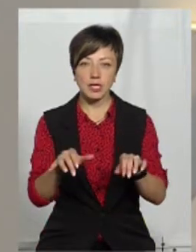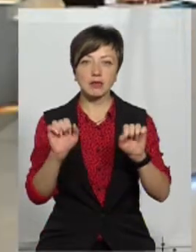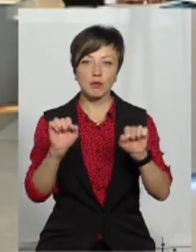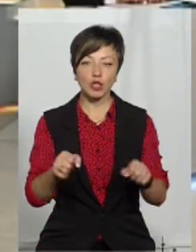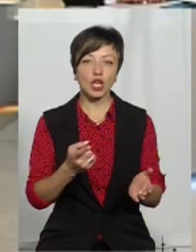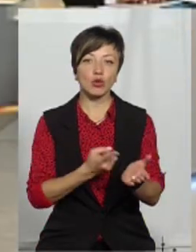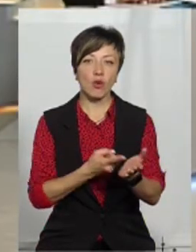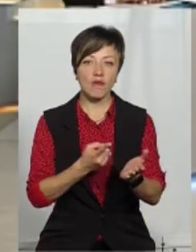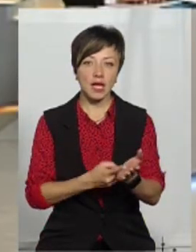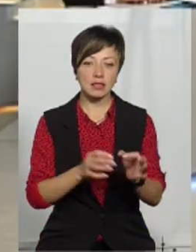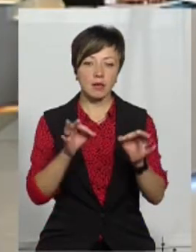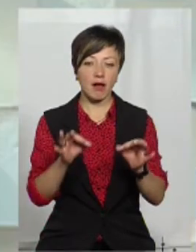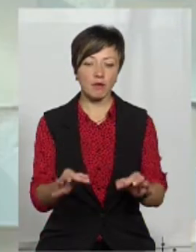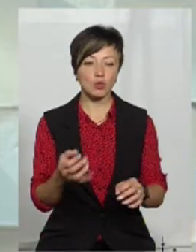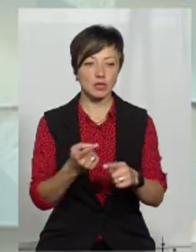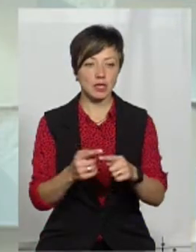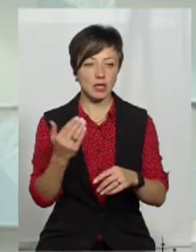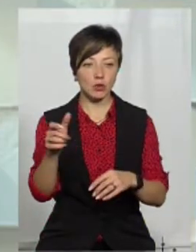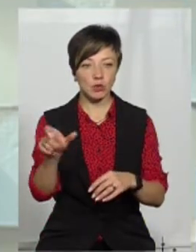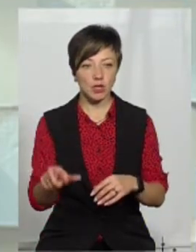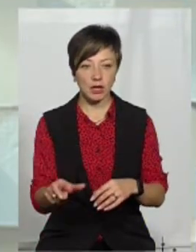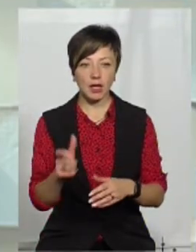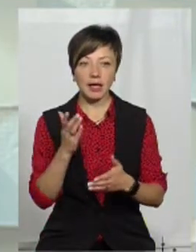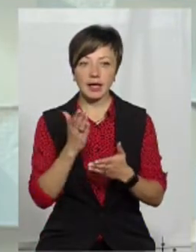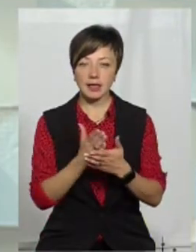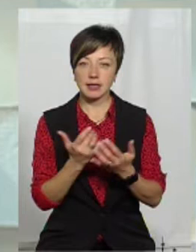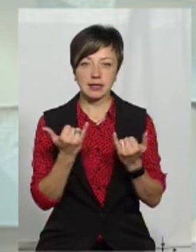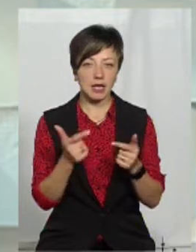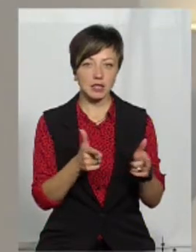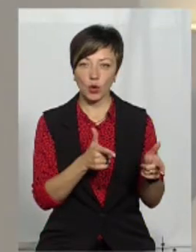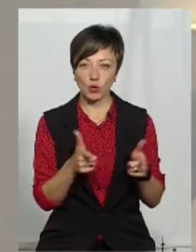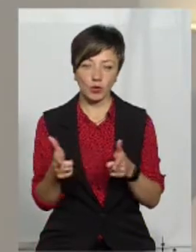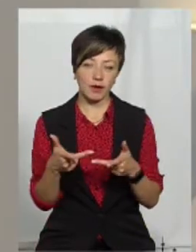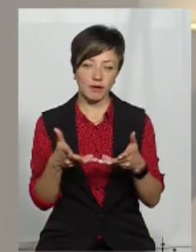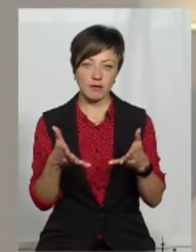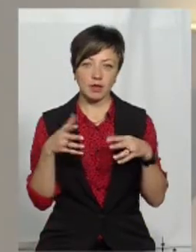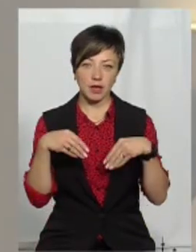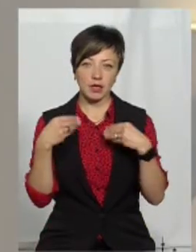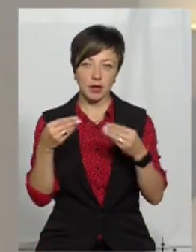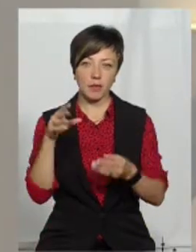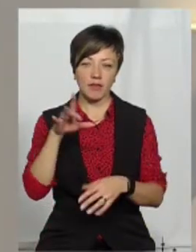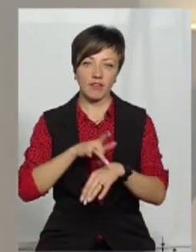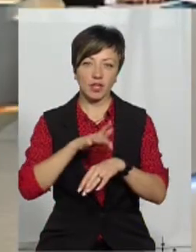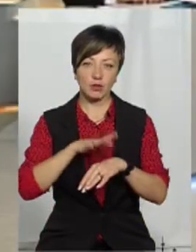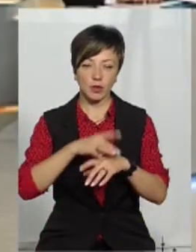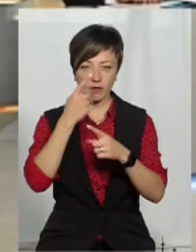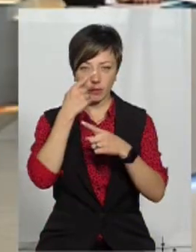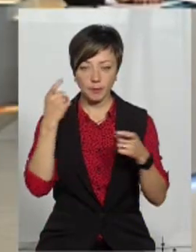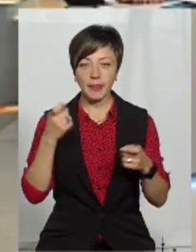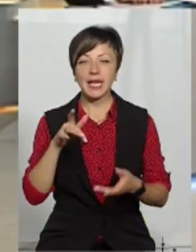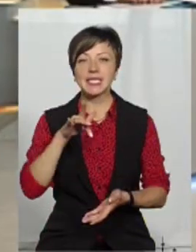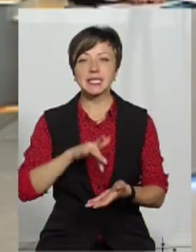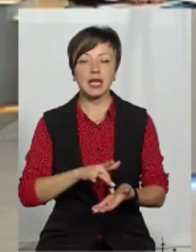правоту цієї людини. Ведеться якась статистика, ви маєте... Зараз не готовий, якщо треба, я виясню вам, дам в робочому режимі. І буквально ще уточнення.